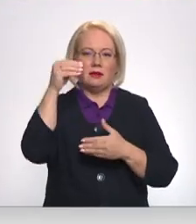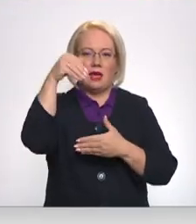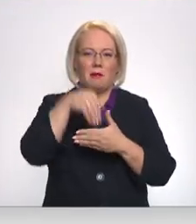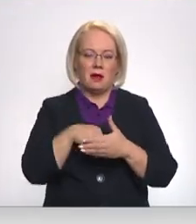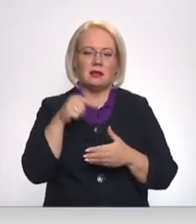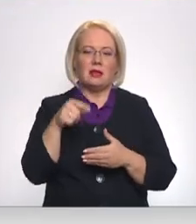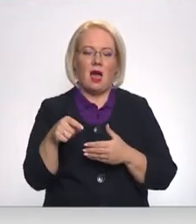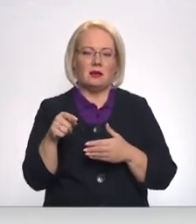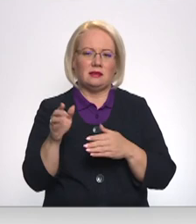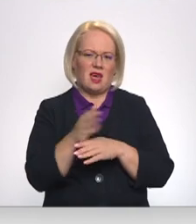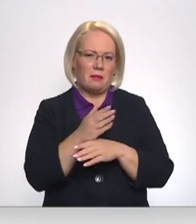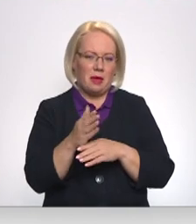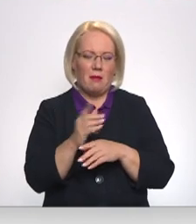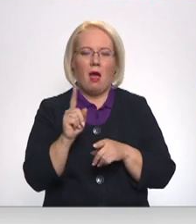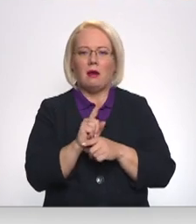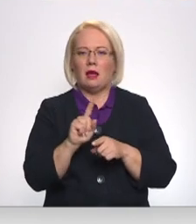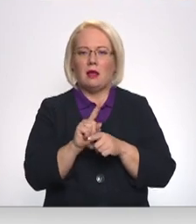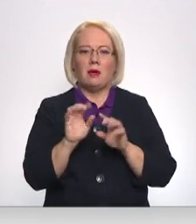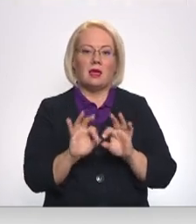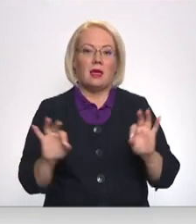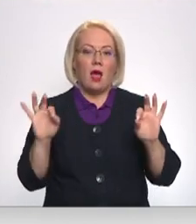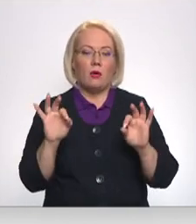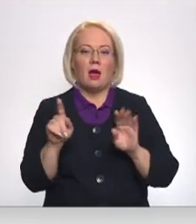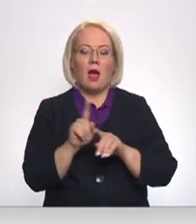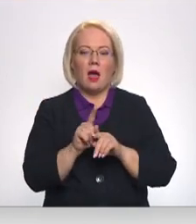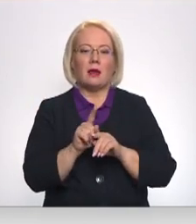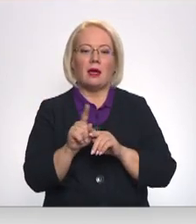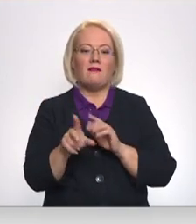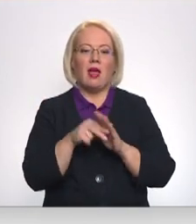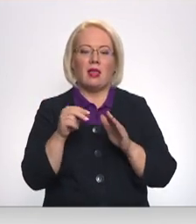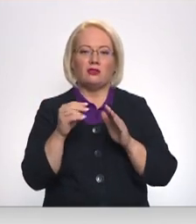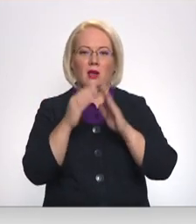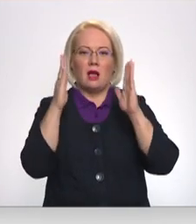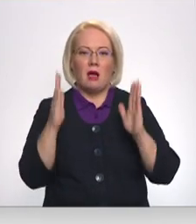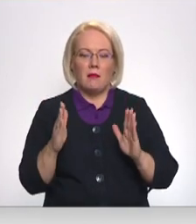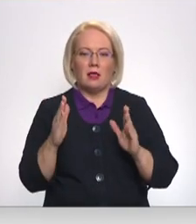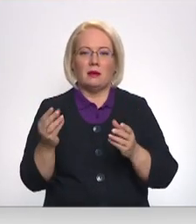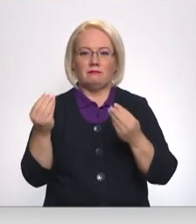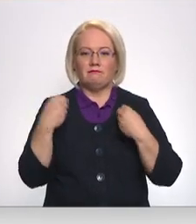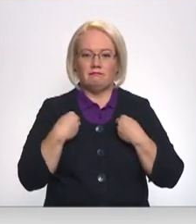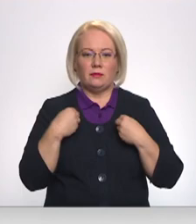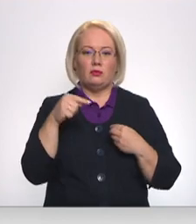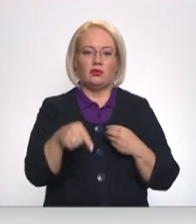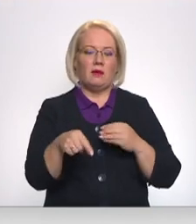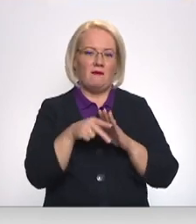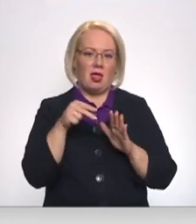šī starpība, bet arī tikpat ir jauka, mums arī vēlēšana kabīnes ir tieši arī aizdots uz šīm